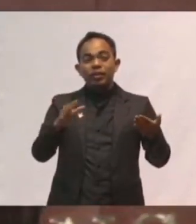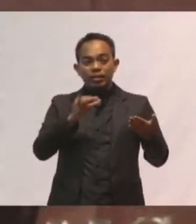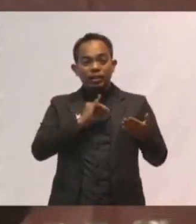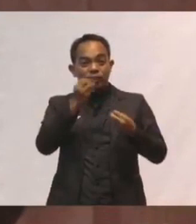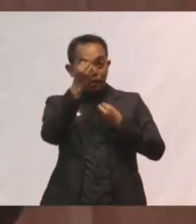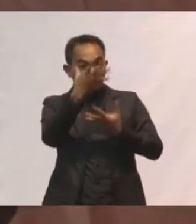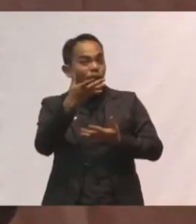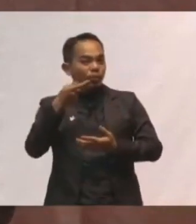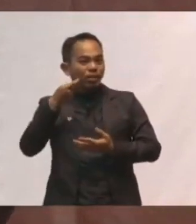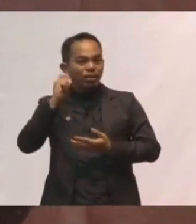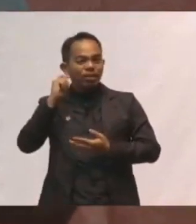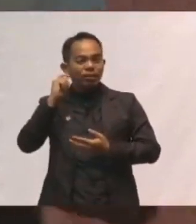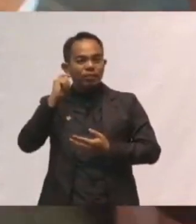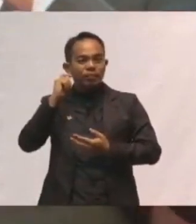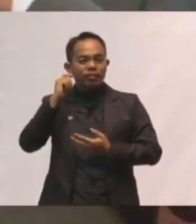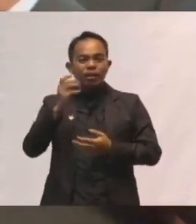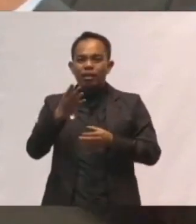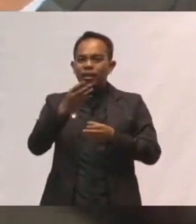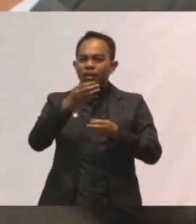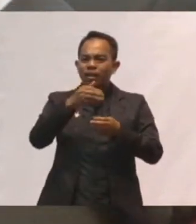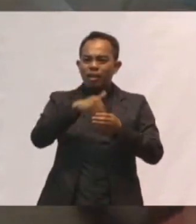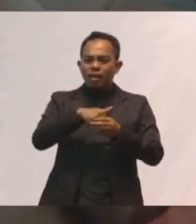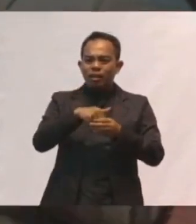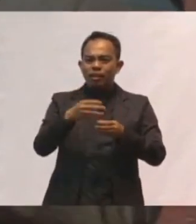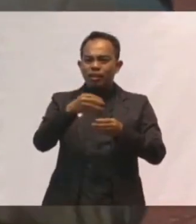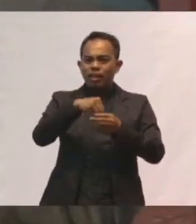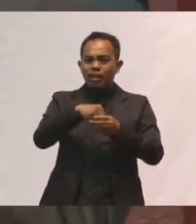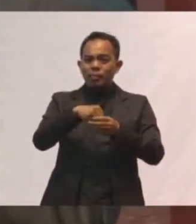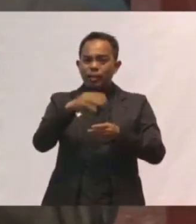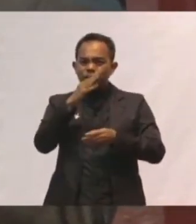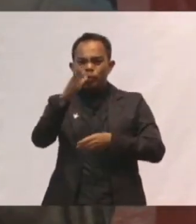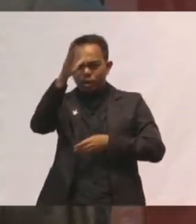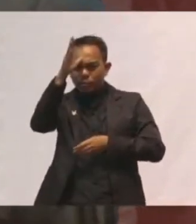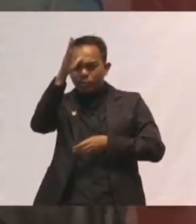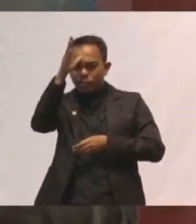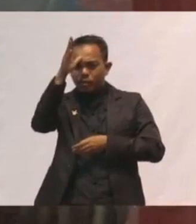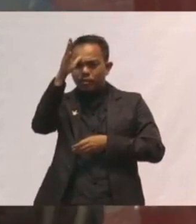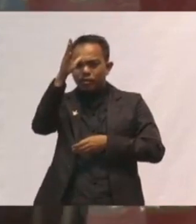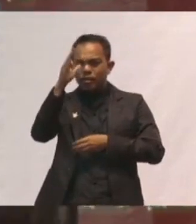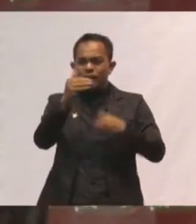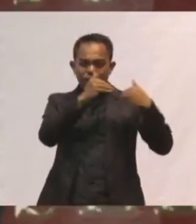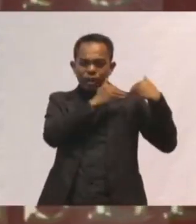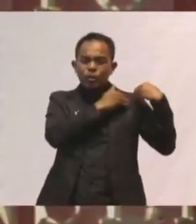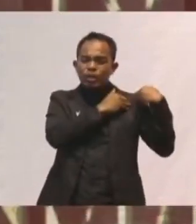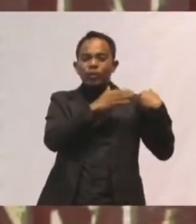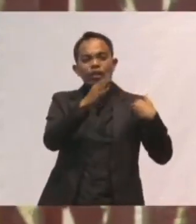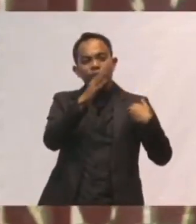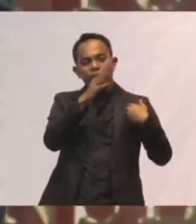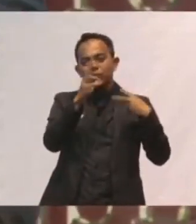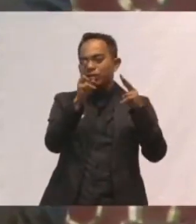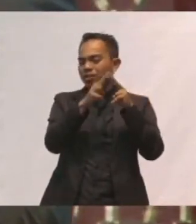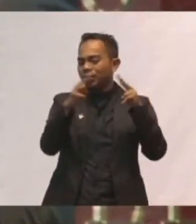tadi, dalam antara ibu dengan bapa, peranan ibu lagi